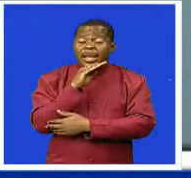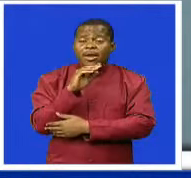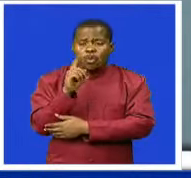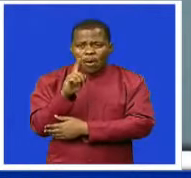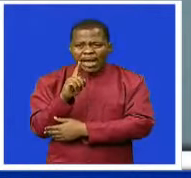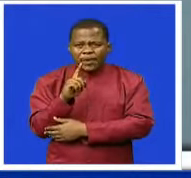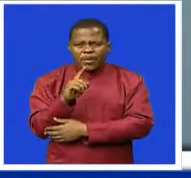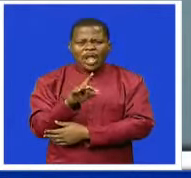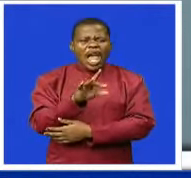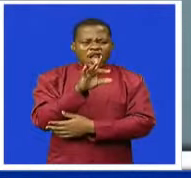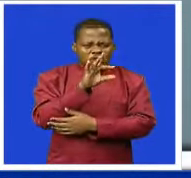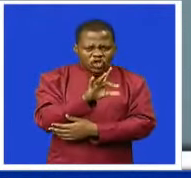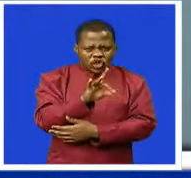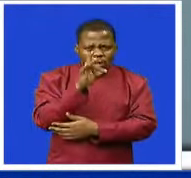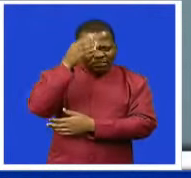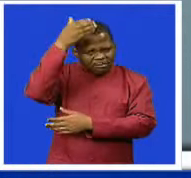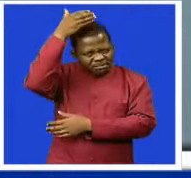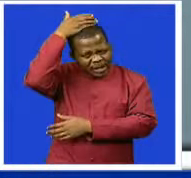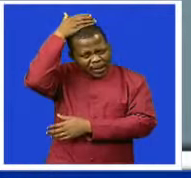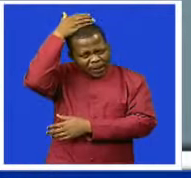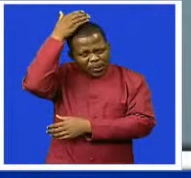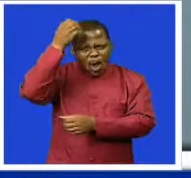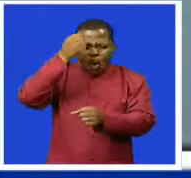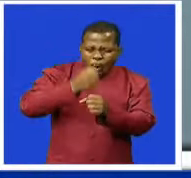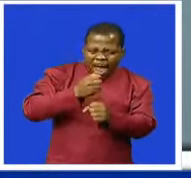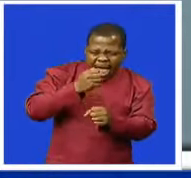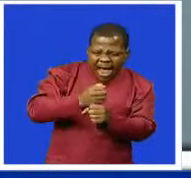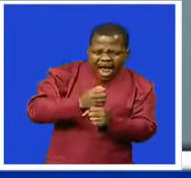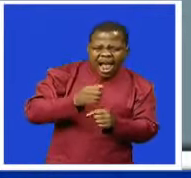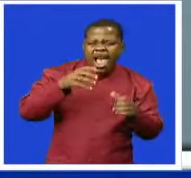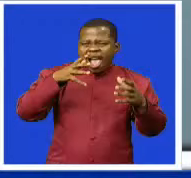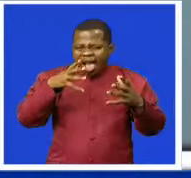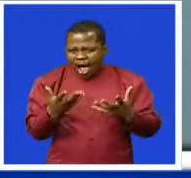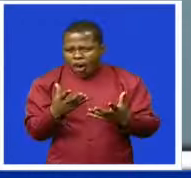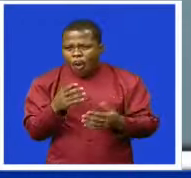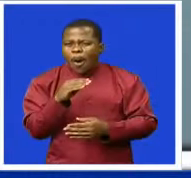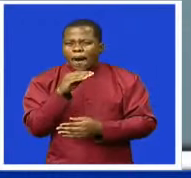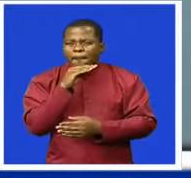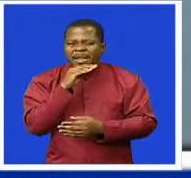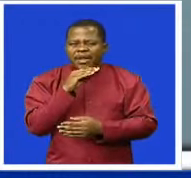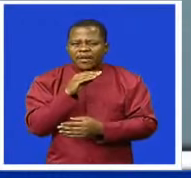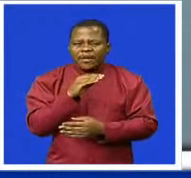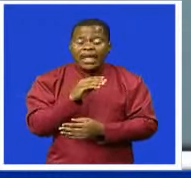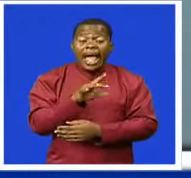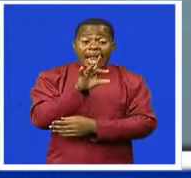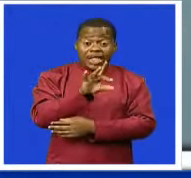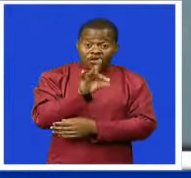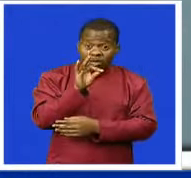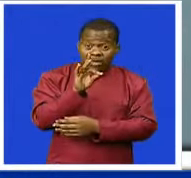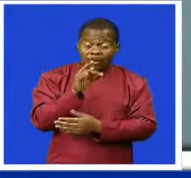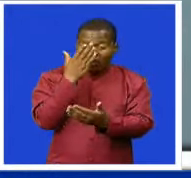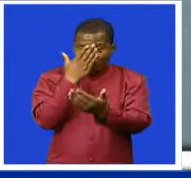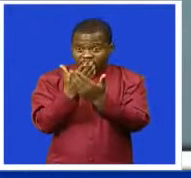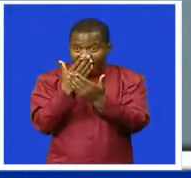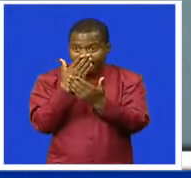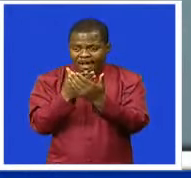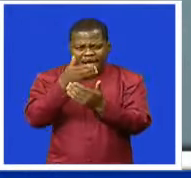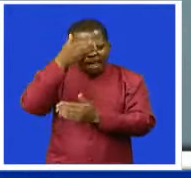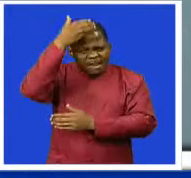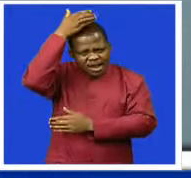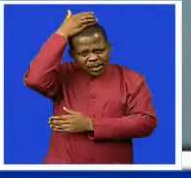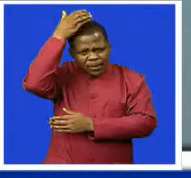nalolunye luhla lwemisebenti. But ke bakhethile bebangakhetha lokunengi but base badecide ukukhetha